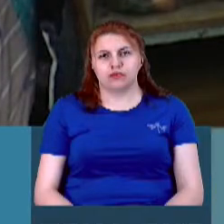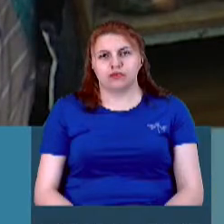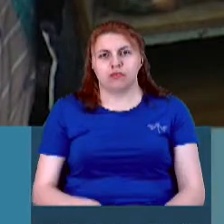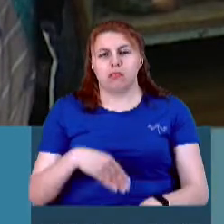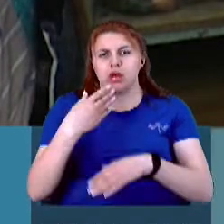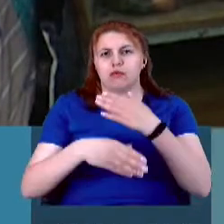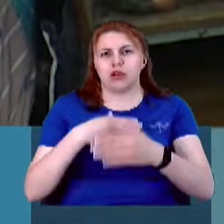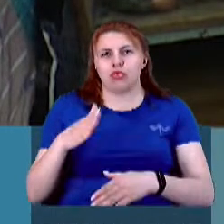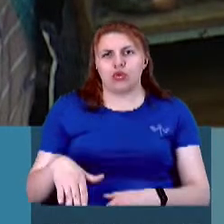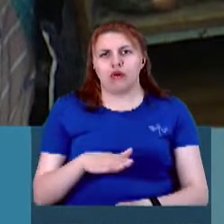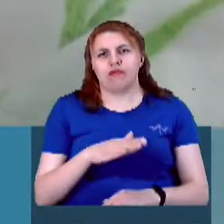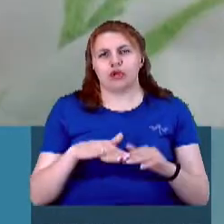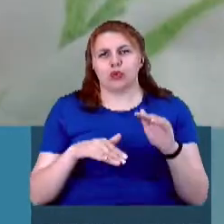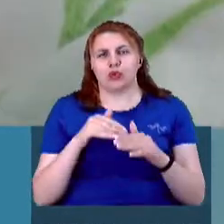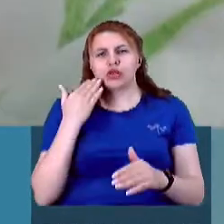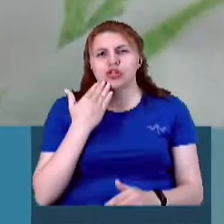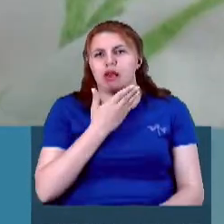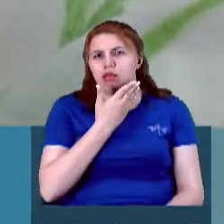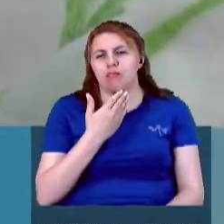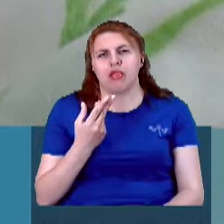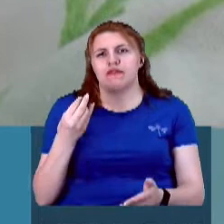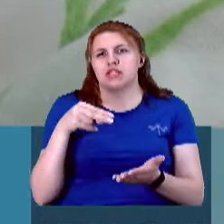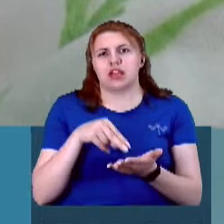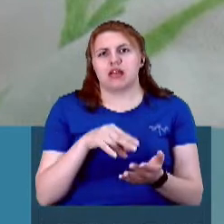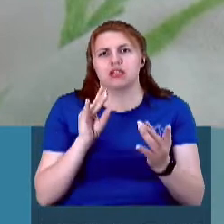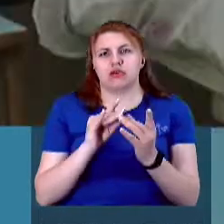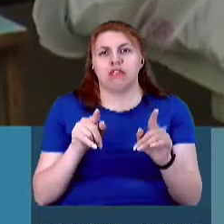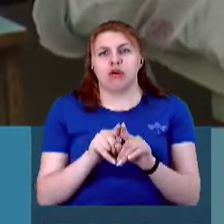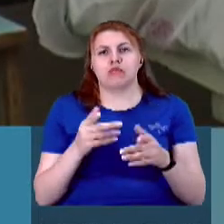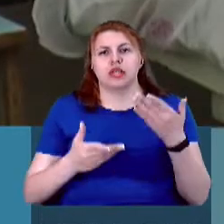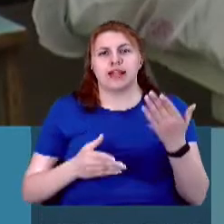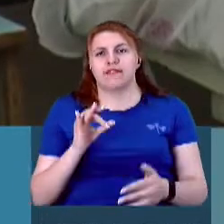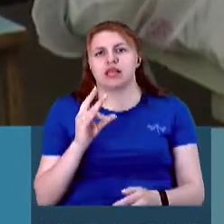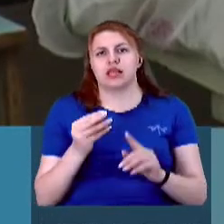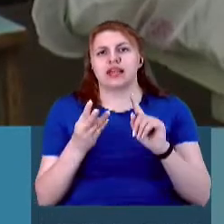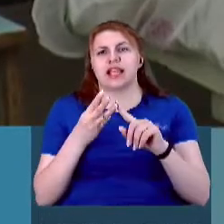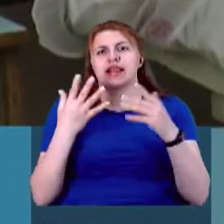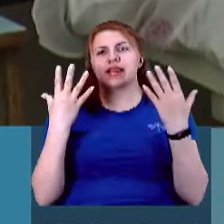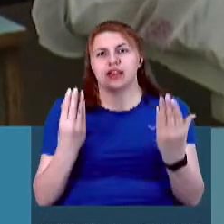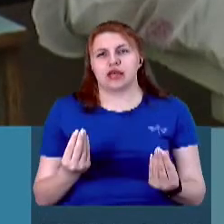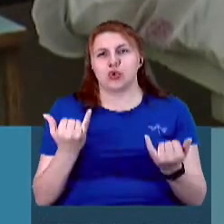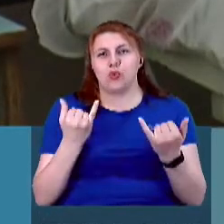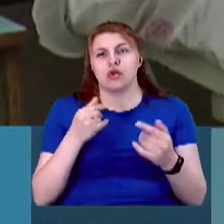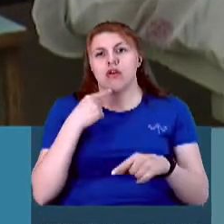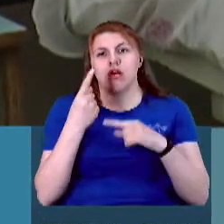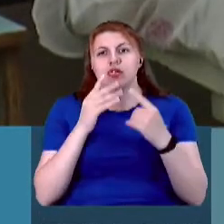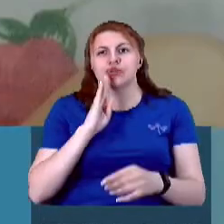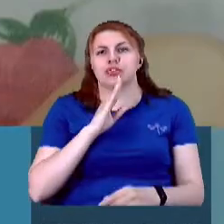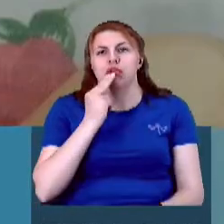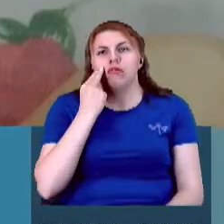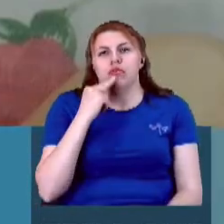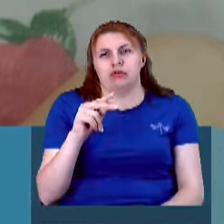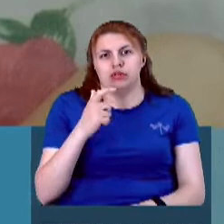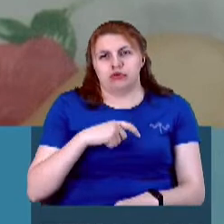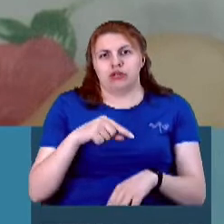Перебинтовані ноги, руки та щелепа, не встає з ліжка. В такому стані Валентина третій день. Сьогодні, каже жінка, почувається краще.